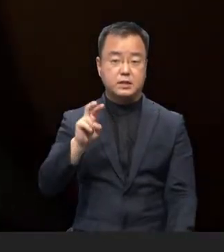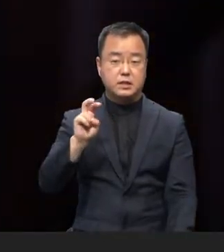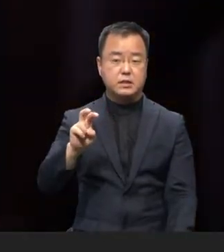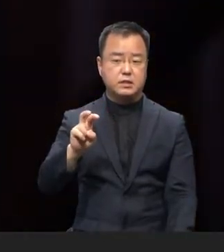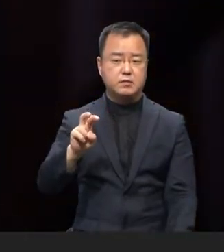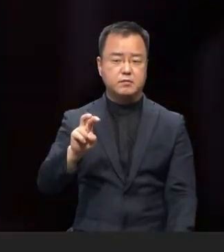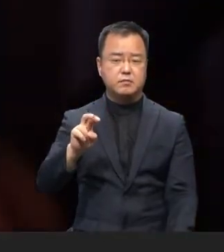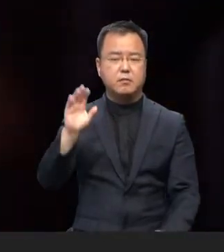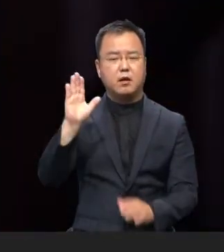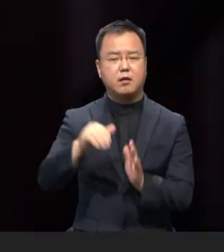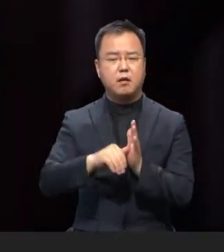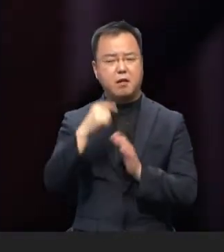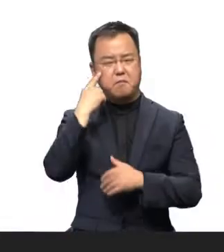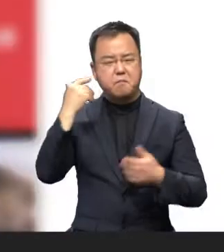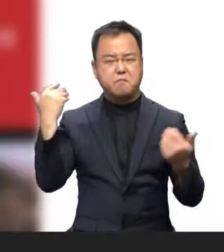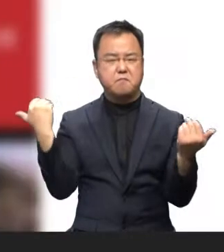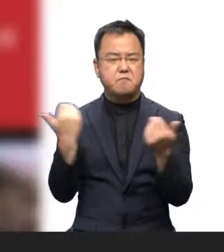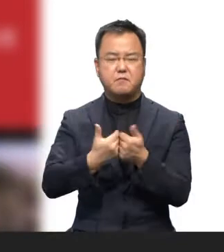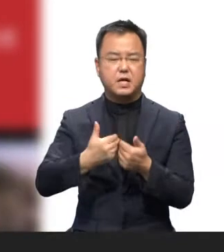반대에 부딪혔습니다.